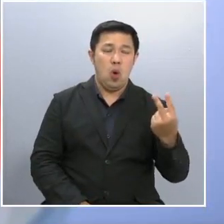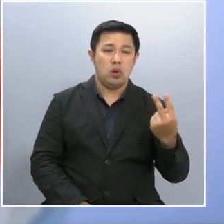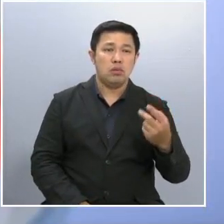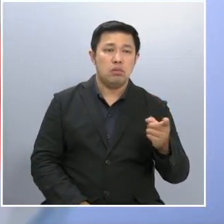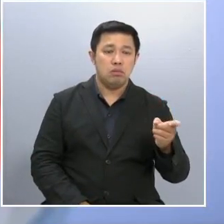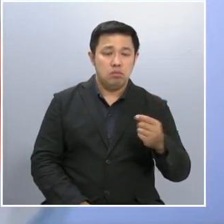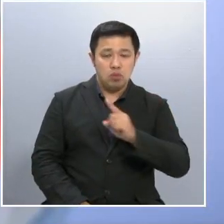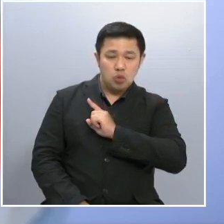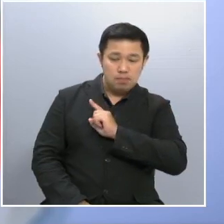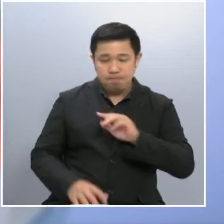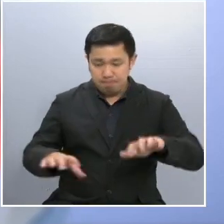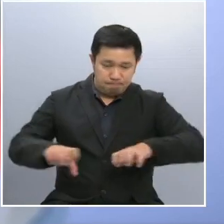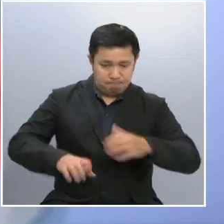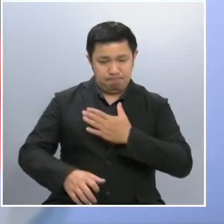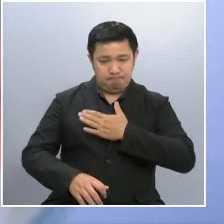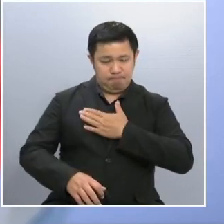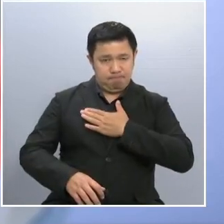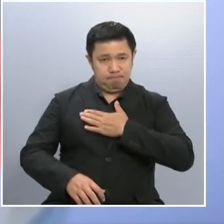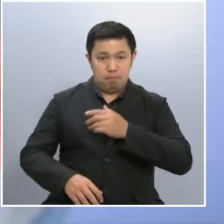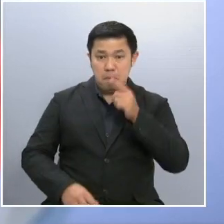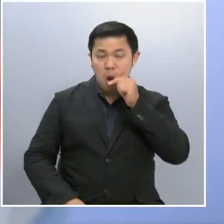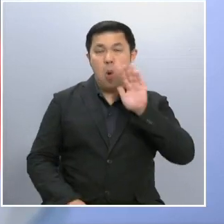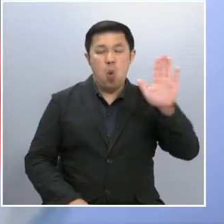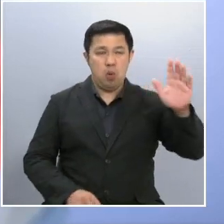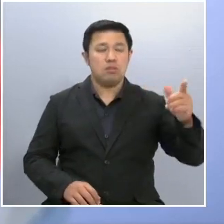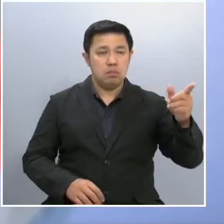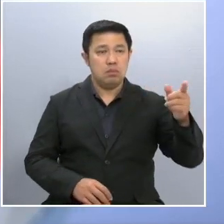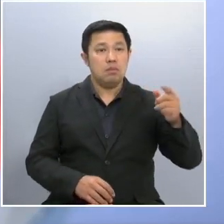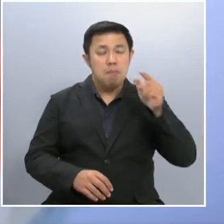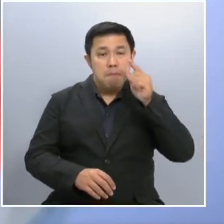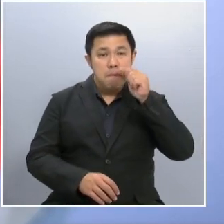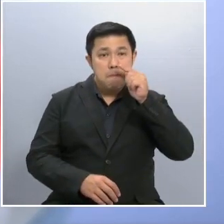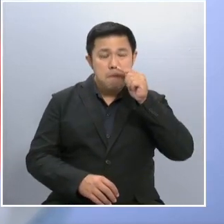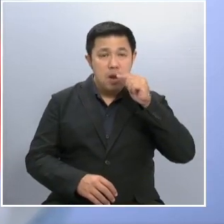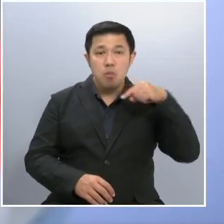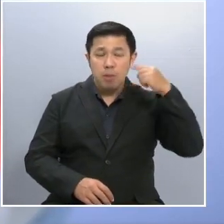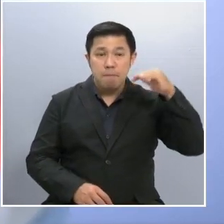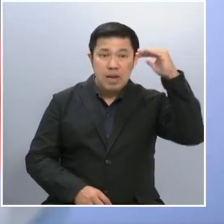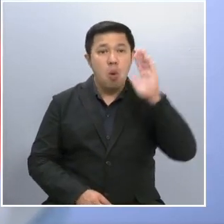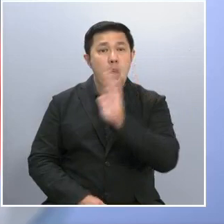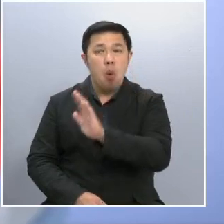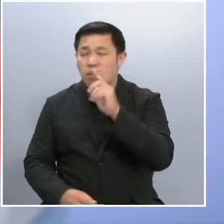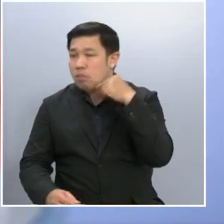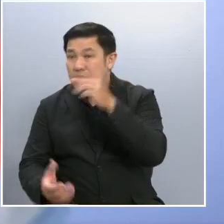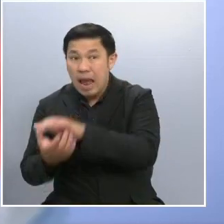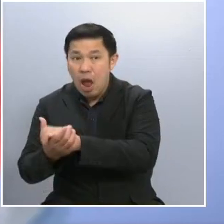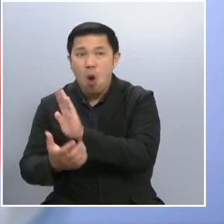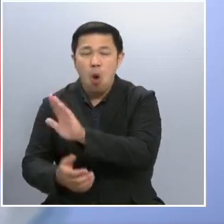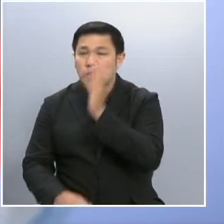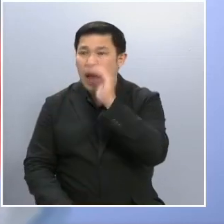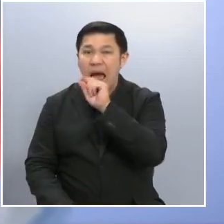ป็นผู้จัดการมรดกของทั้งผู้เป็นแม่ของเธอนะแม่เนี่ยก็คือเป็นพี่สาวของภรรยาของคุณไก่ที่เป็นผู้ก่อเหตุ